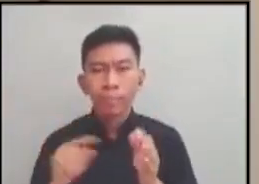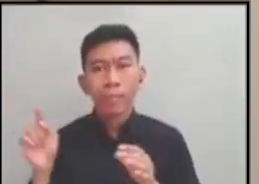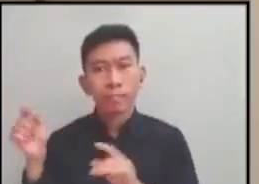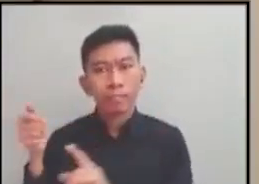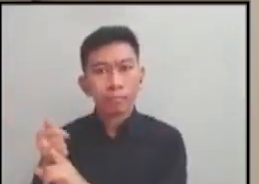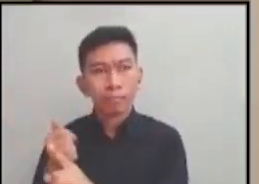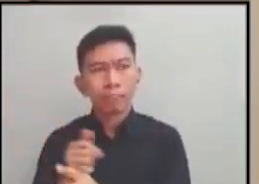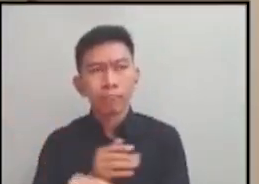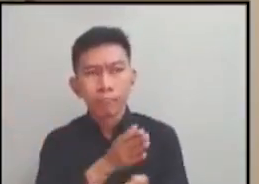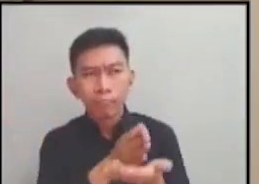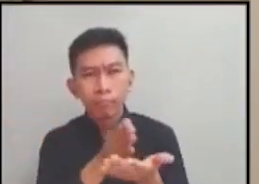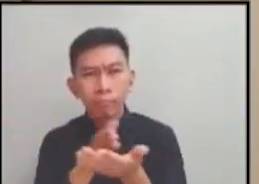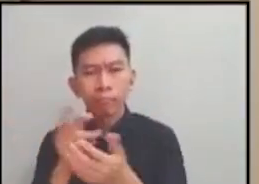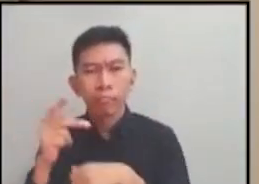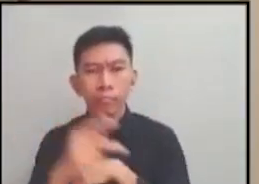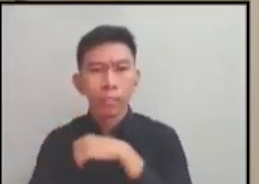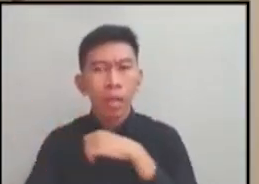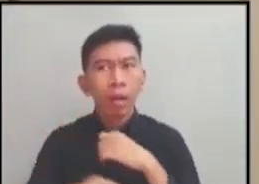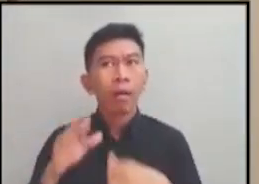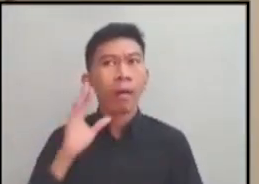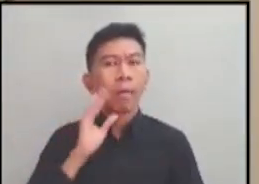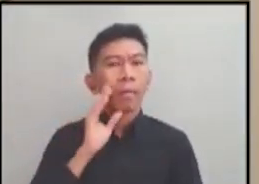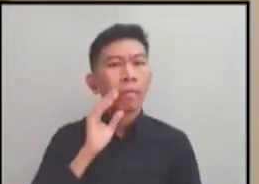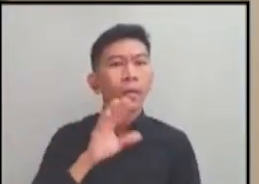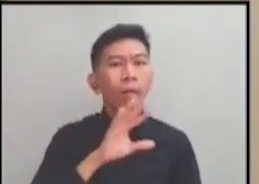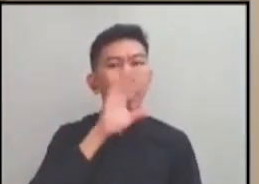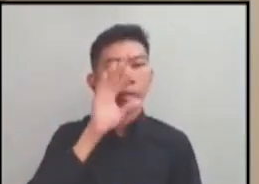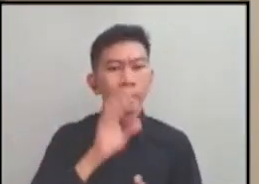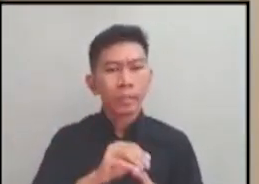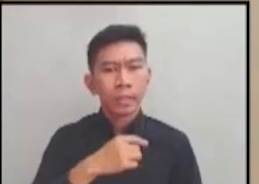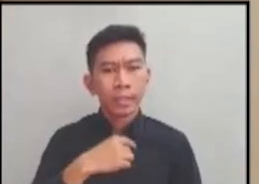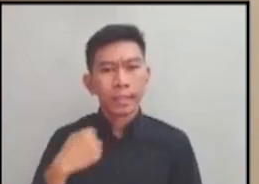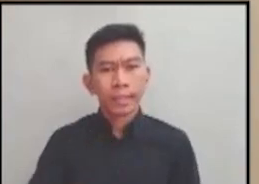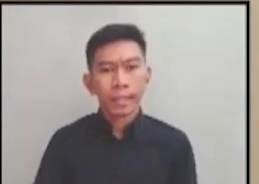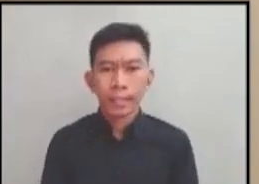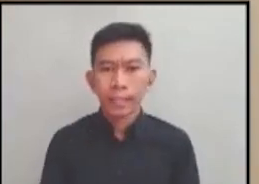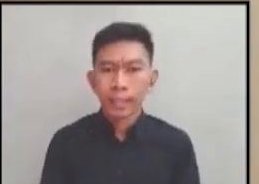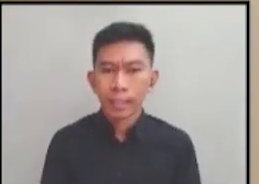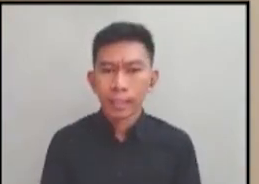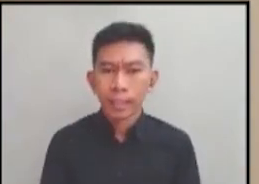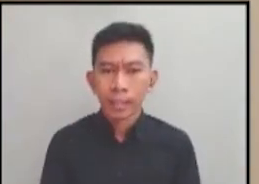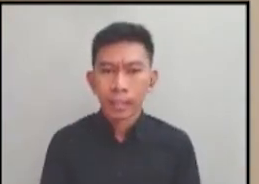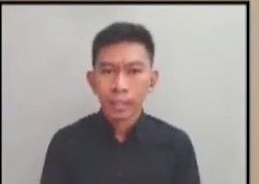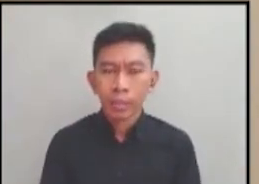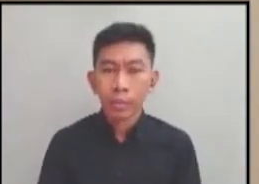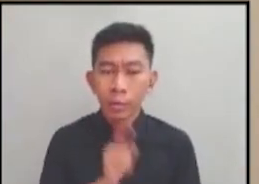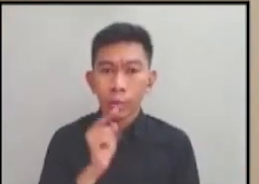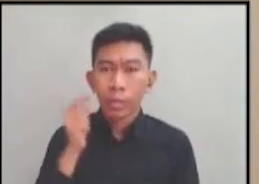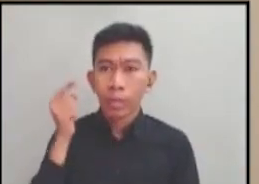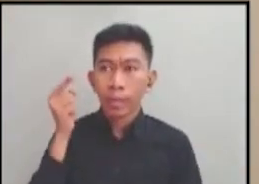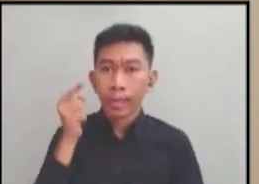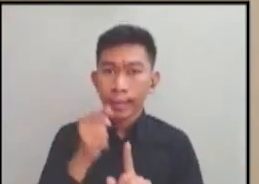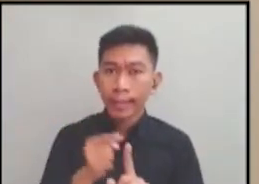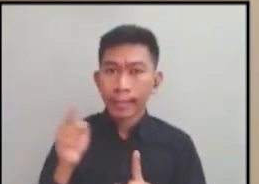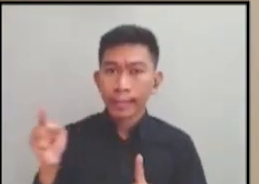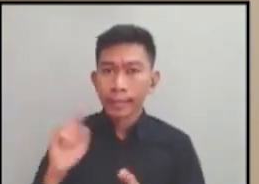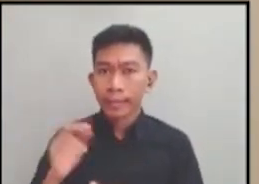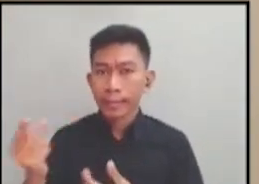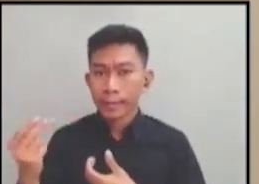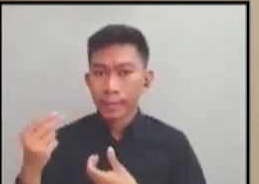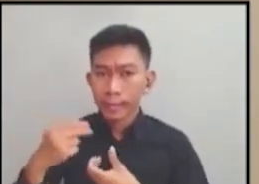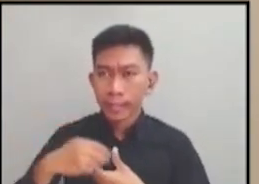China. The objective is to help our participants to know more and more about China,